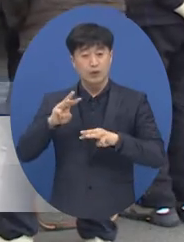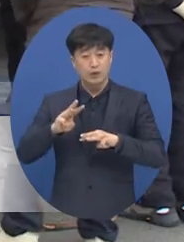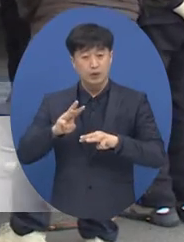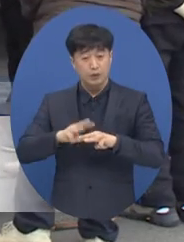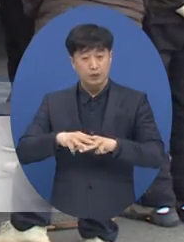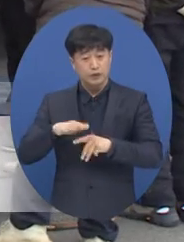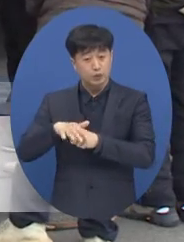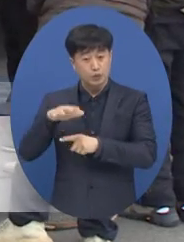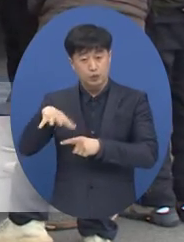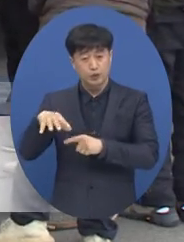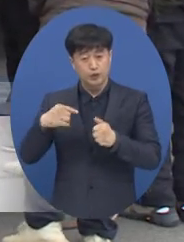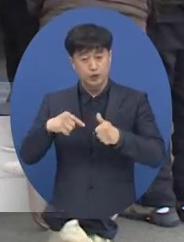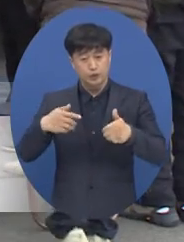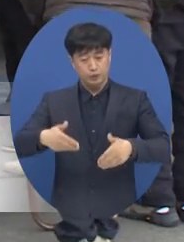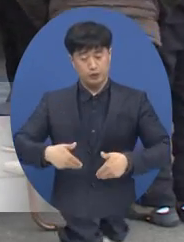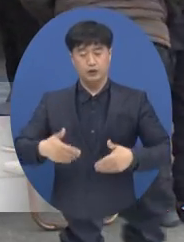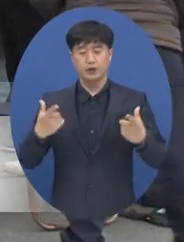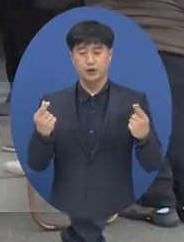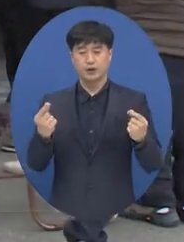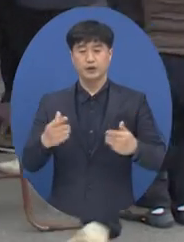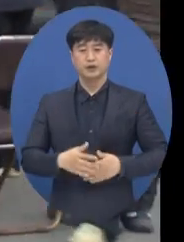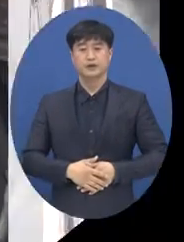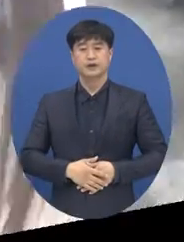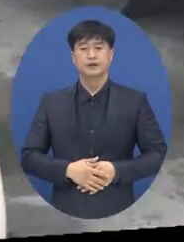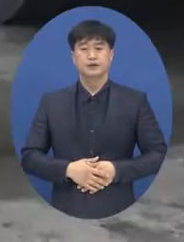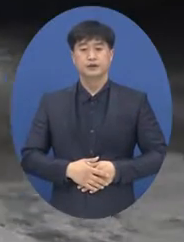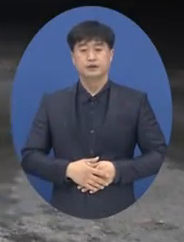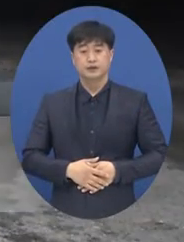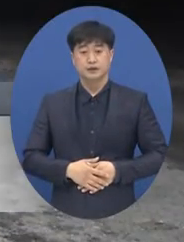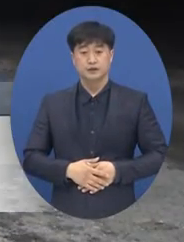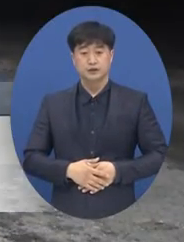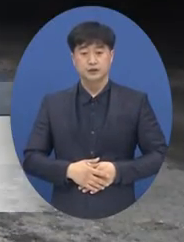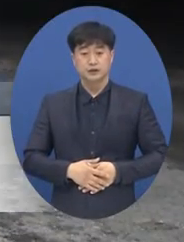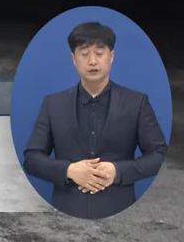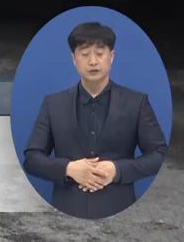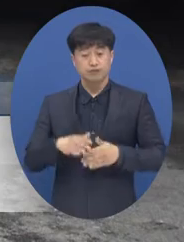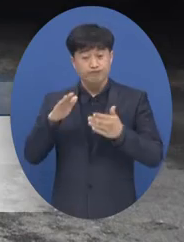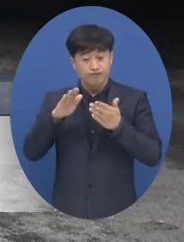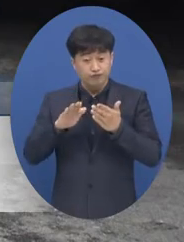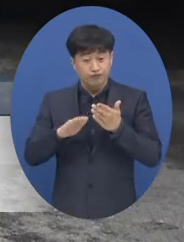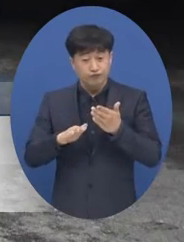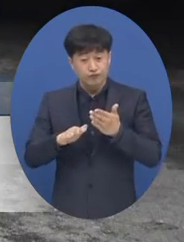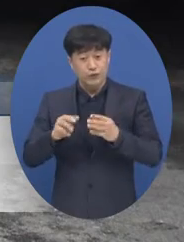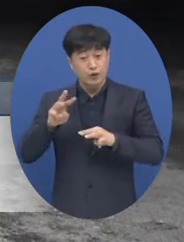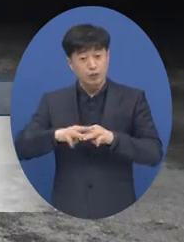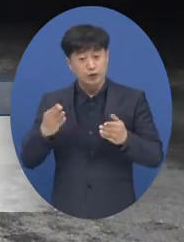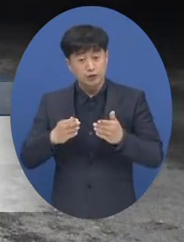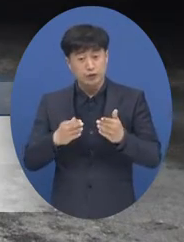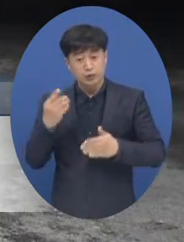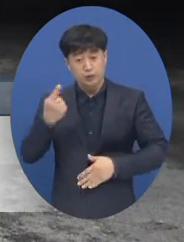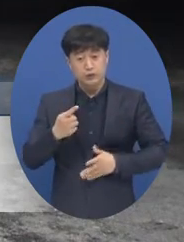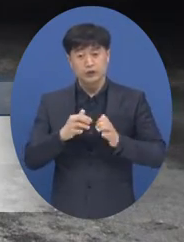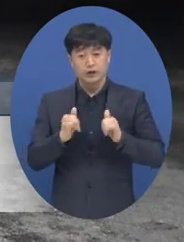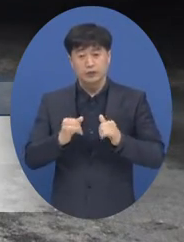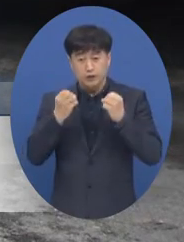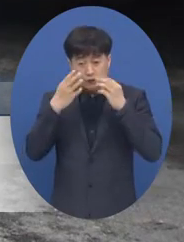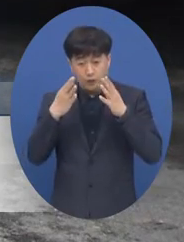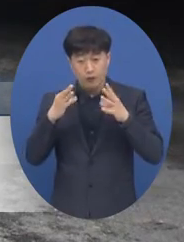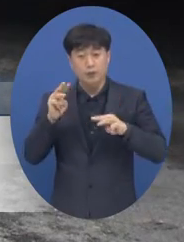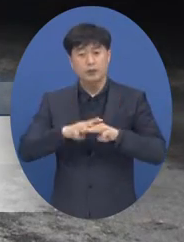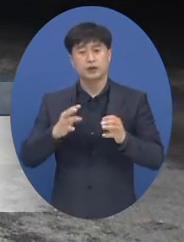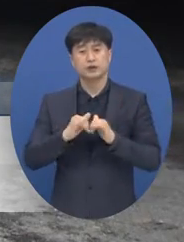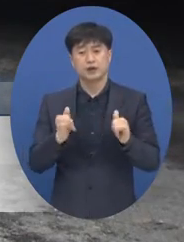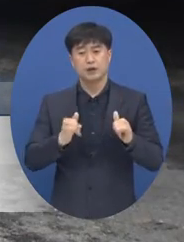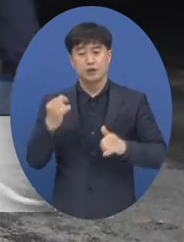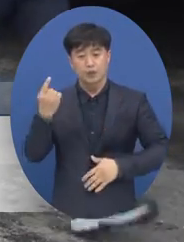꼭 농촌에 이런 교육이 필요한 것 같습니다. 후계농으로 들어오신 분들이나 뭐 신규 농업인들을